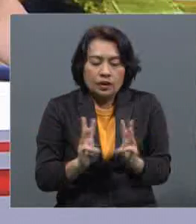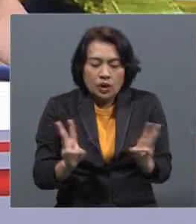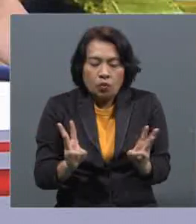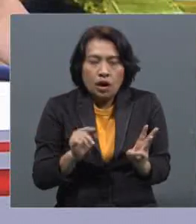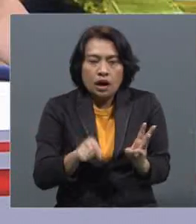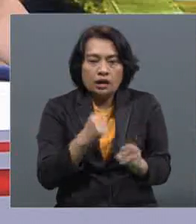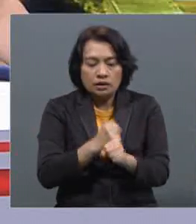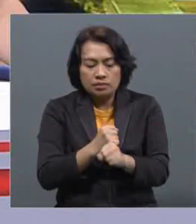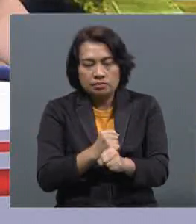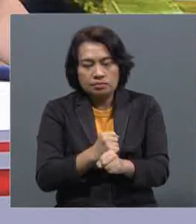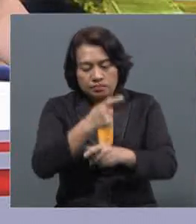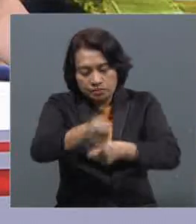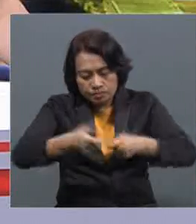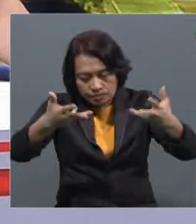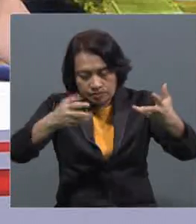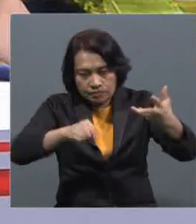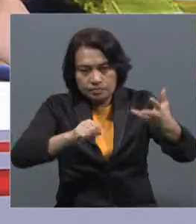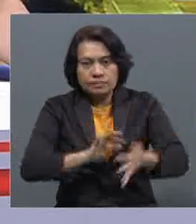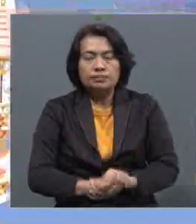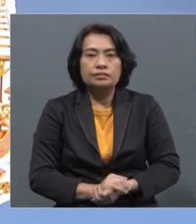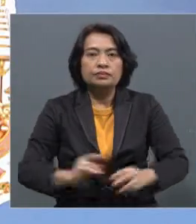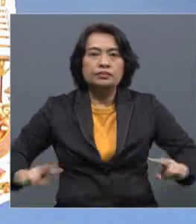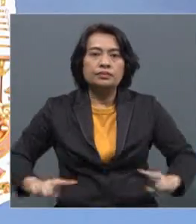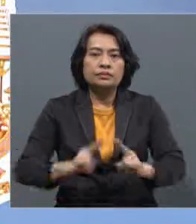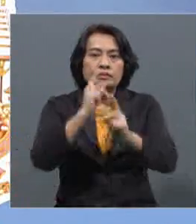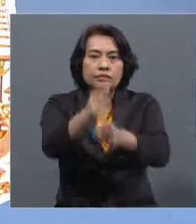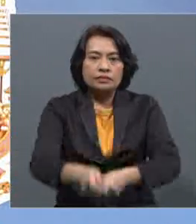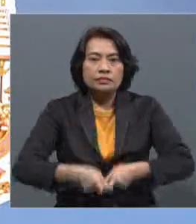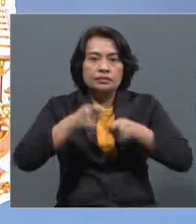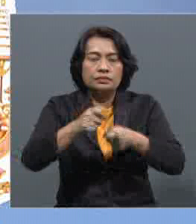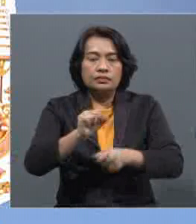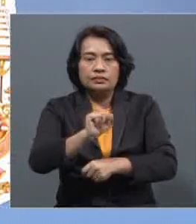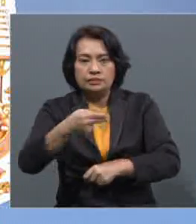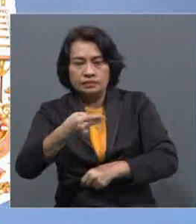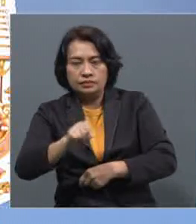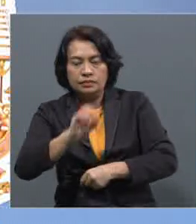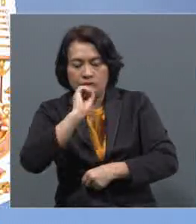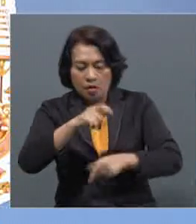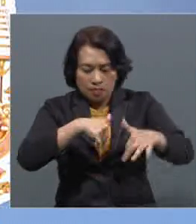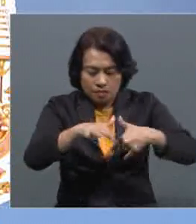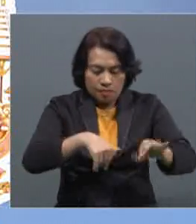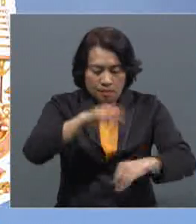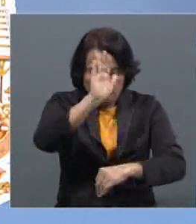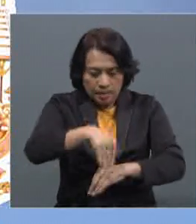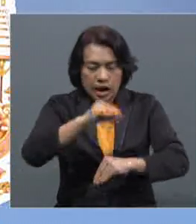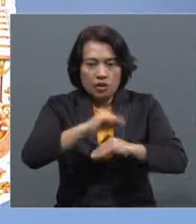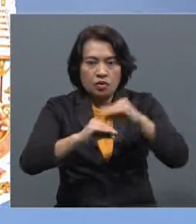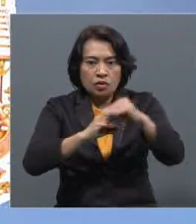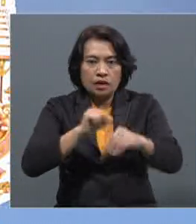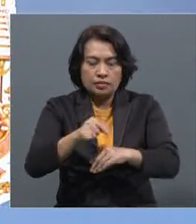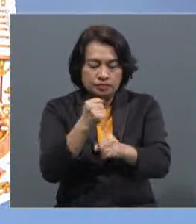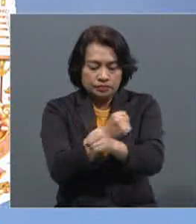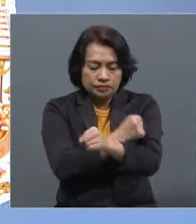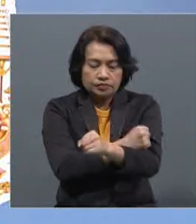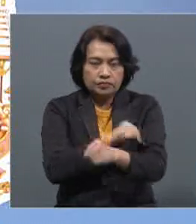เกษตรเรื่องนี้นะครับทางหน่วยงานต้นสังกัดอย่างเช่นกระทรวงเกษตรและสหกรณ์เขาได้เชิญชวนพี่น้องประชาชนเข้าร่วมโครงการจ้างแรงงาน